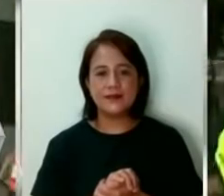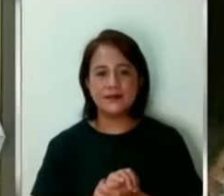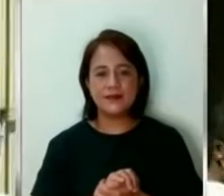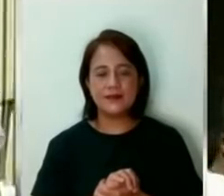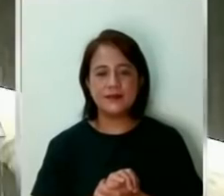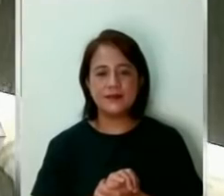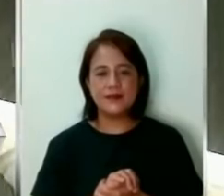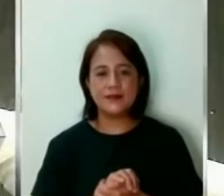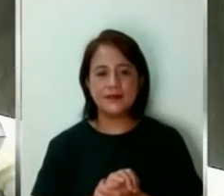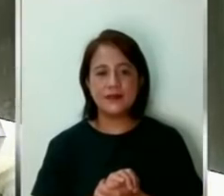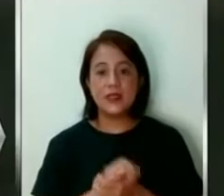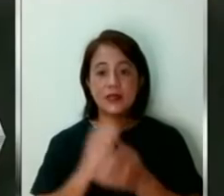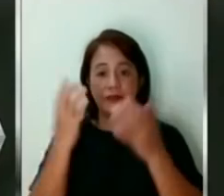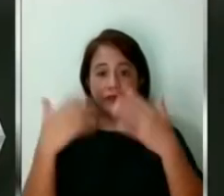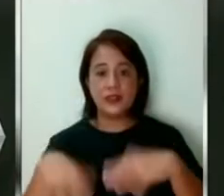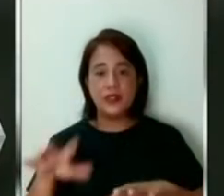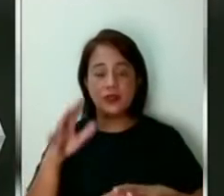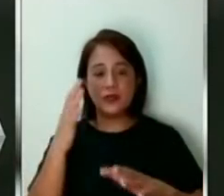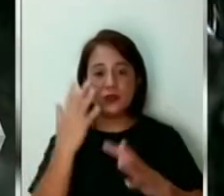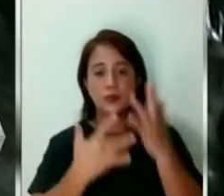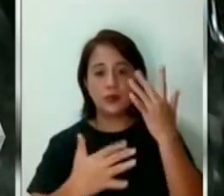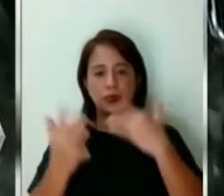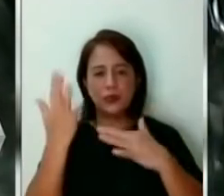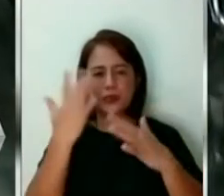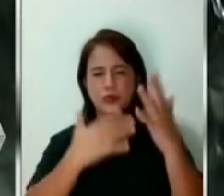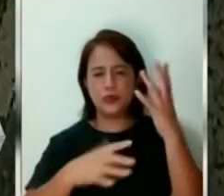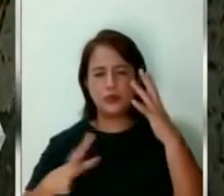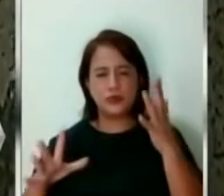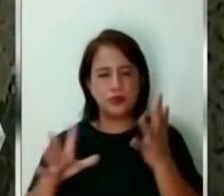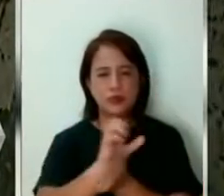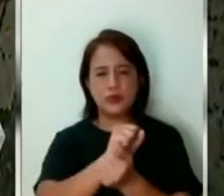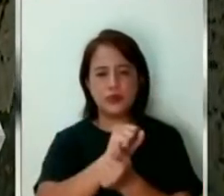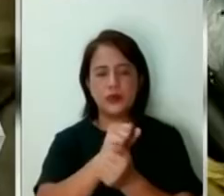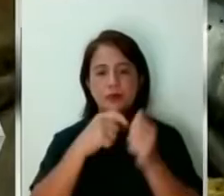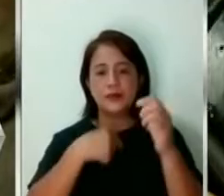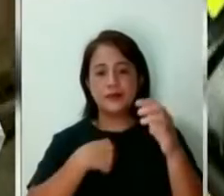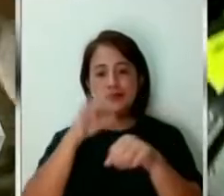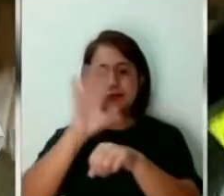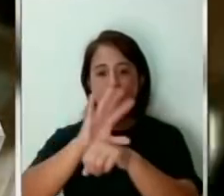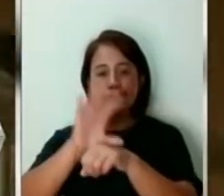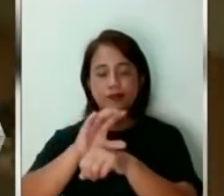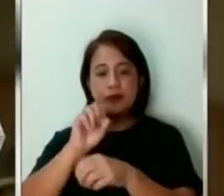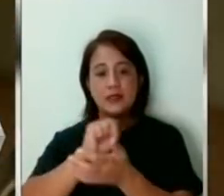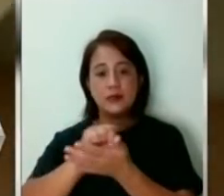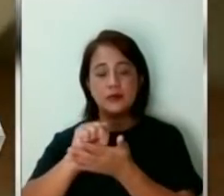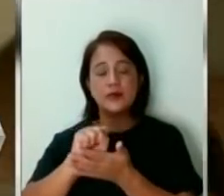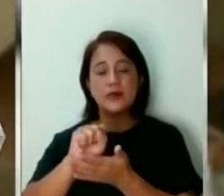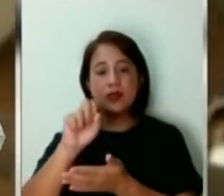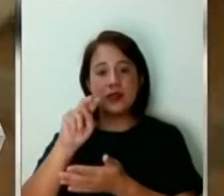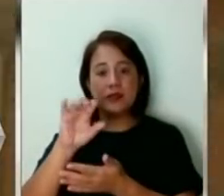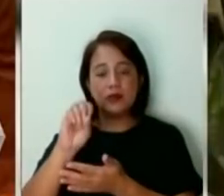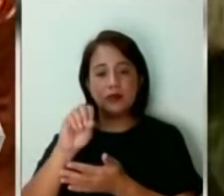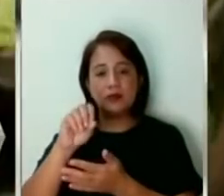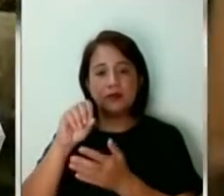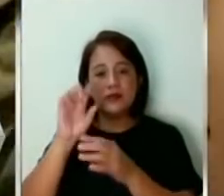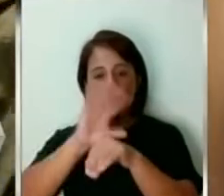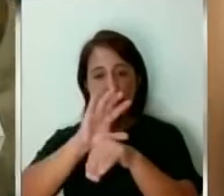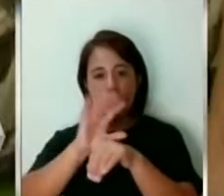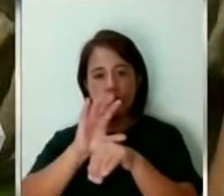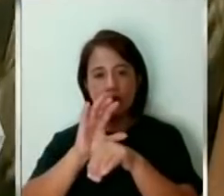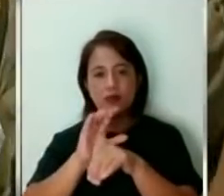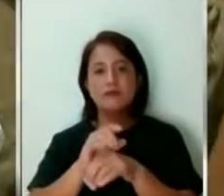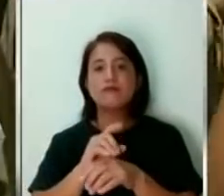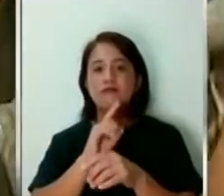Matapos ang sunog na halos tumupok sa buong Santo Niño Parish noong Biyernes ng hapon, nakumpirma na ang pinakakinatatakutan